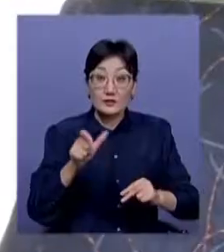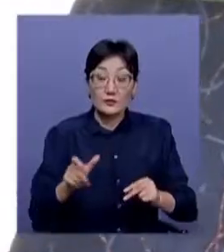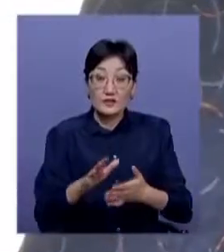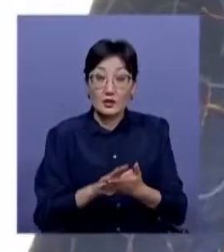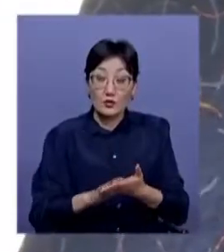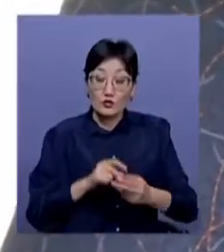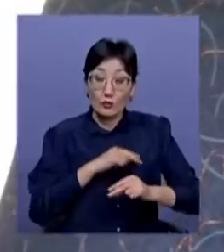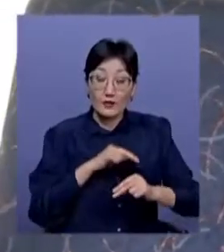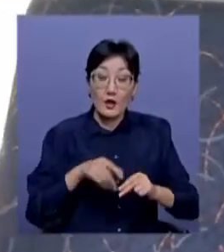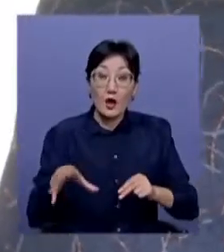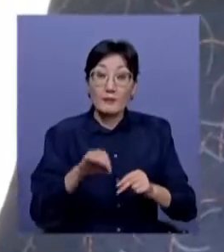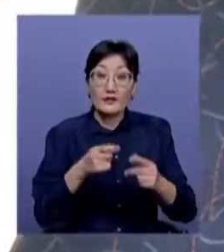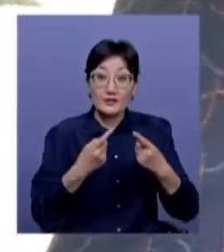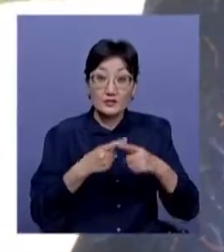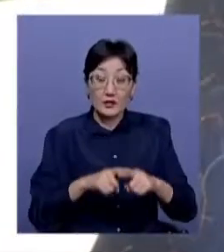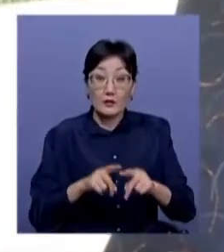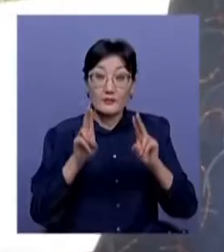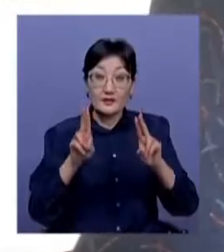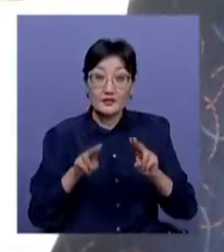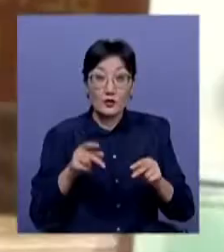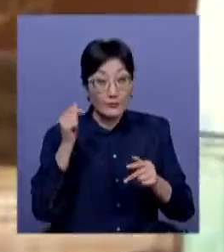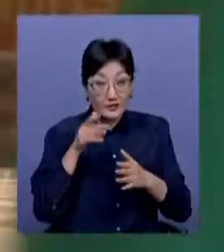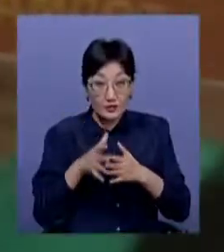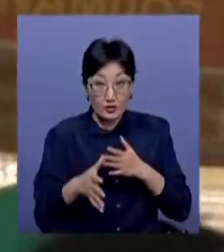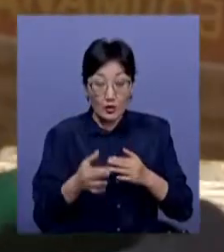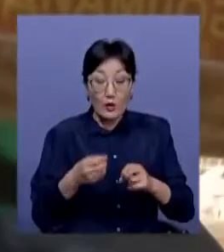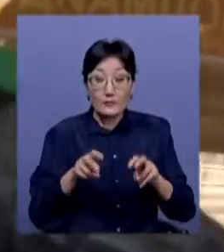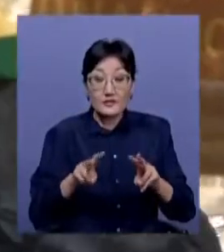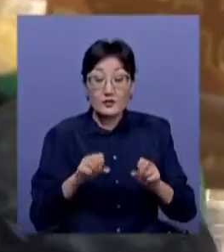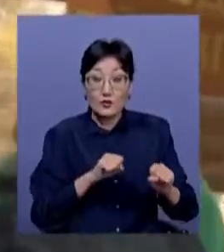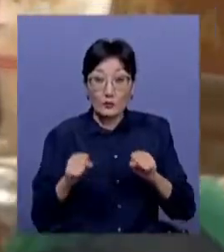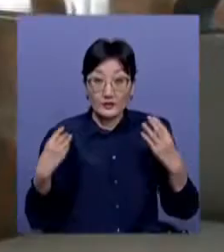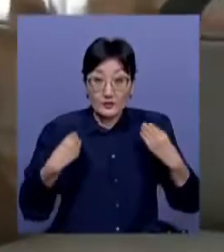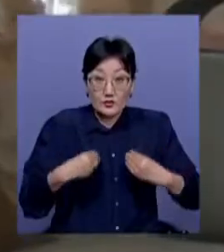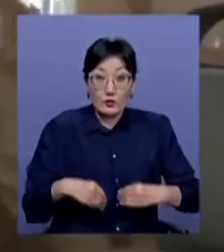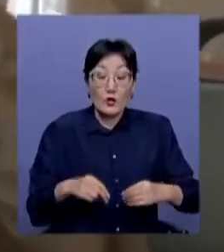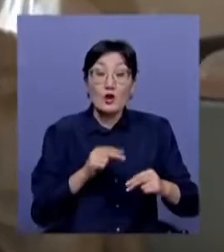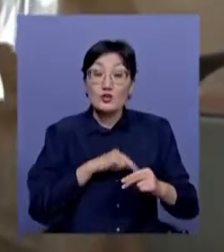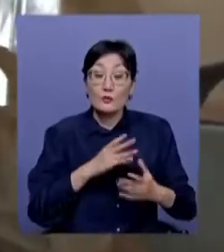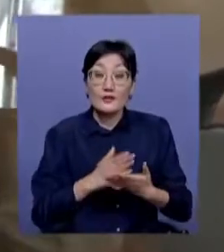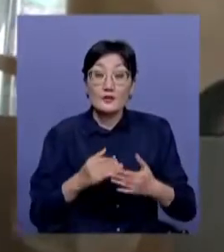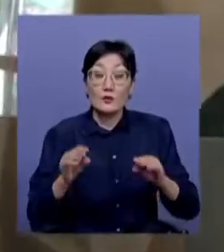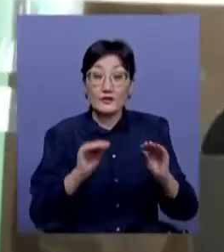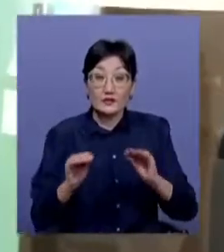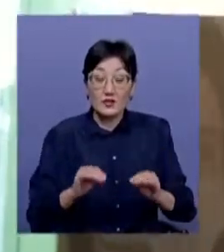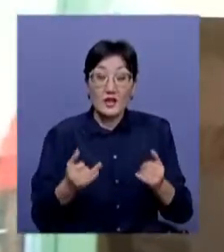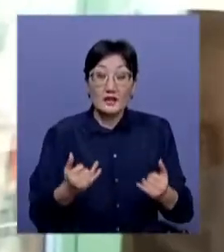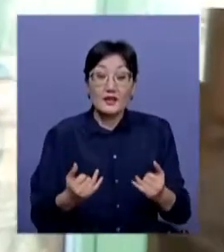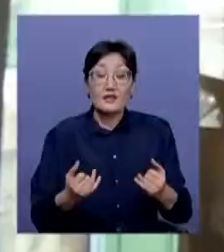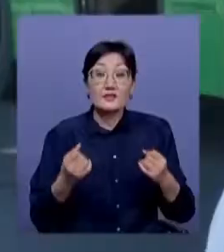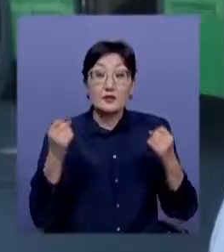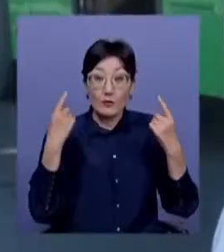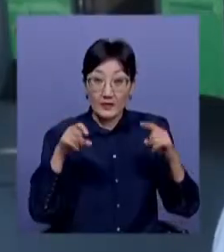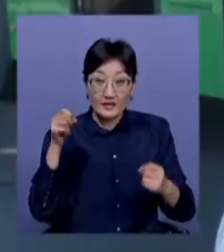тазалық жұмыстарының барлық техникалық қағидаларын меңгерген. Олар арнайы қорғаныш киімдермен жұмыс істейді. Құрылғылары да заман талабына